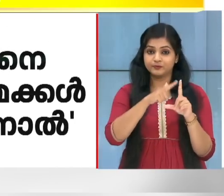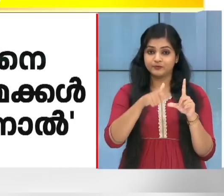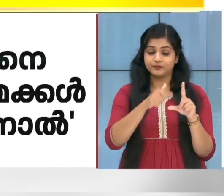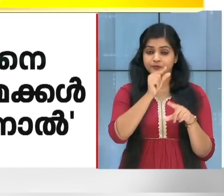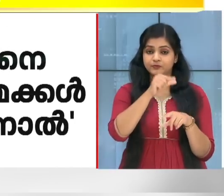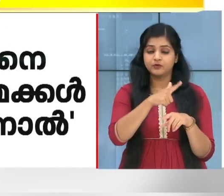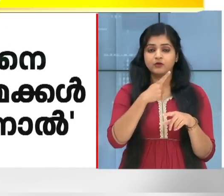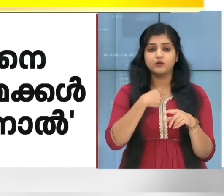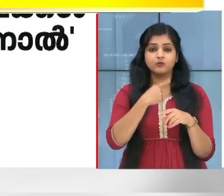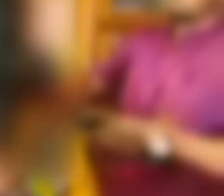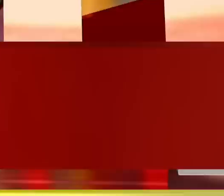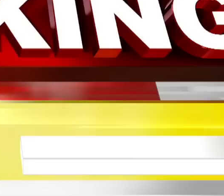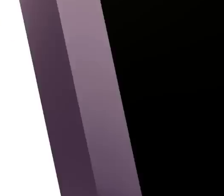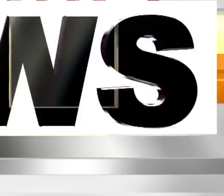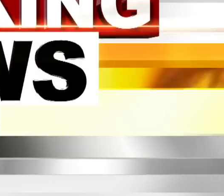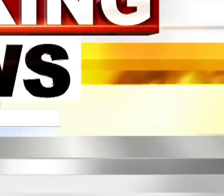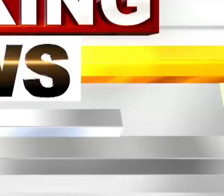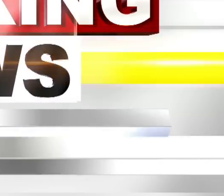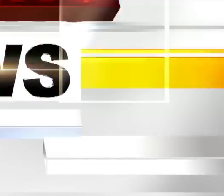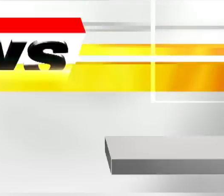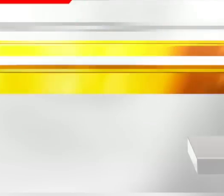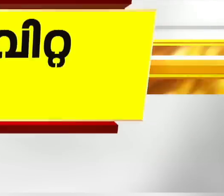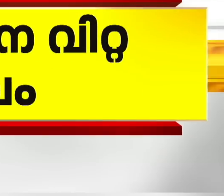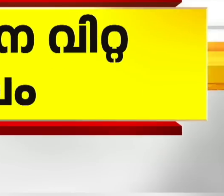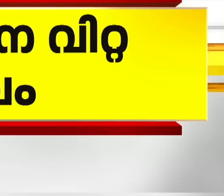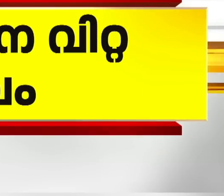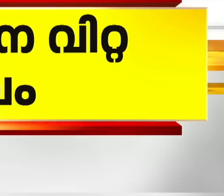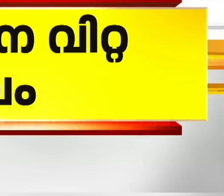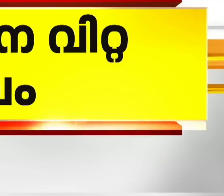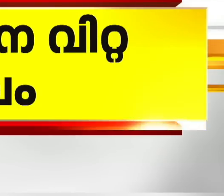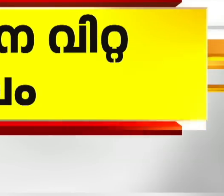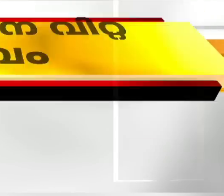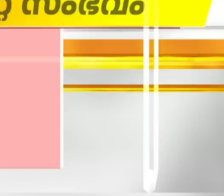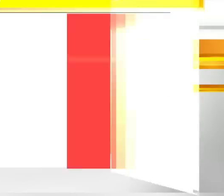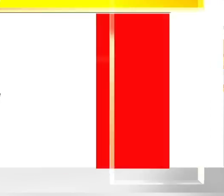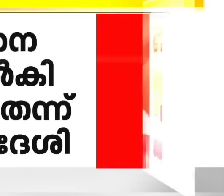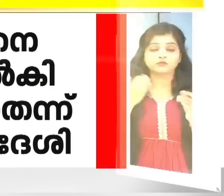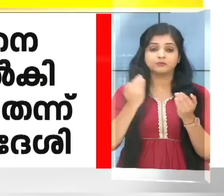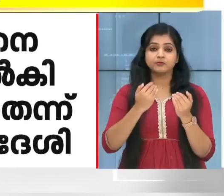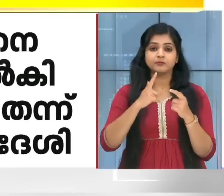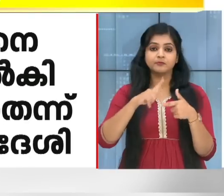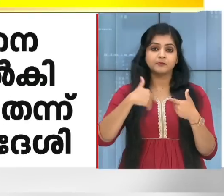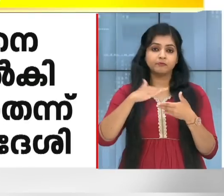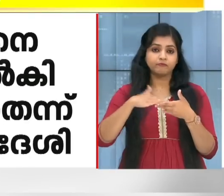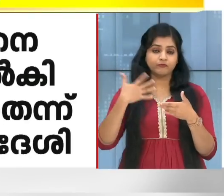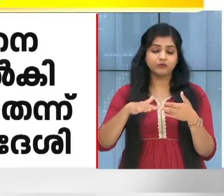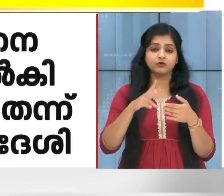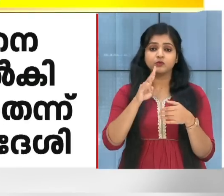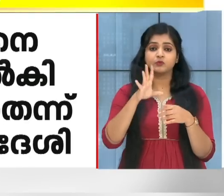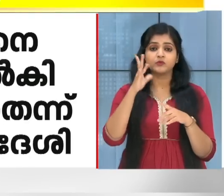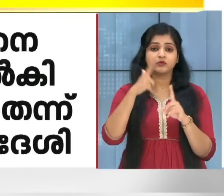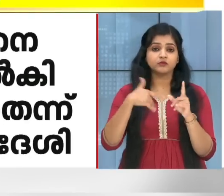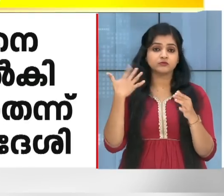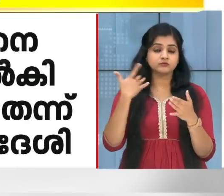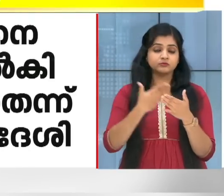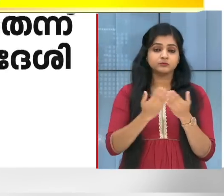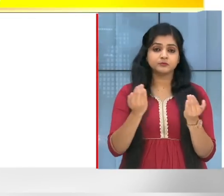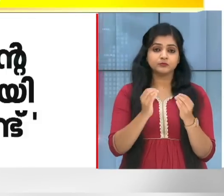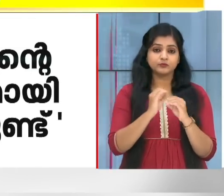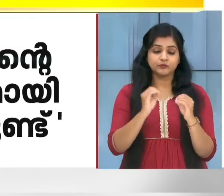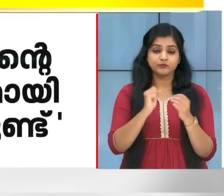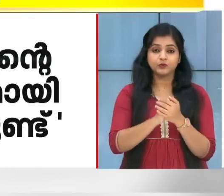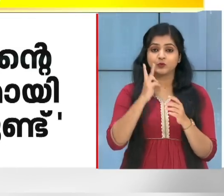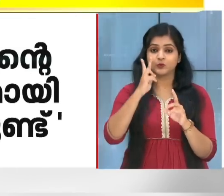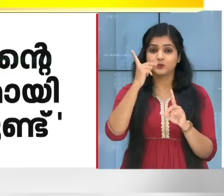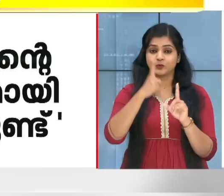കുട്ടിക്ക് വേണ്ടി സഹായിച്ചു. ഇവർക്ക് ഇവർ ഈ കരമന സ്വദേശിനി പറയുന്നത് ഇവർക്ക് 25 വർഷമായി വിവാഹം കഴിച്ചിട്ട് പക്ഷേ കുട്ടികളില്ല. 2 വർഷമായി പരിചയമുള്ള ഈ പൂവാർ സ്വദേശിനിയായിട്ടുള്ള